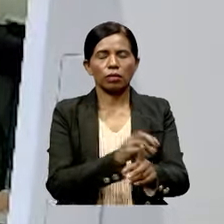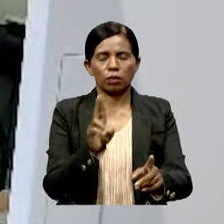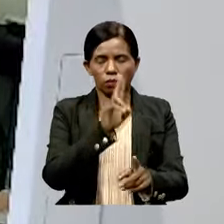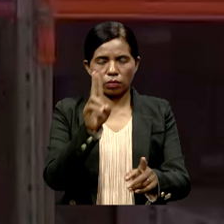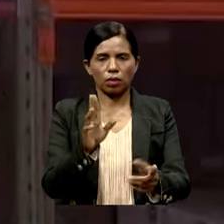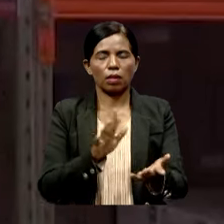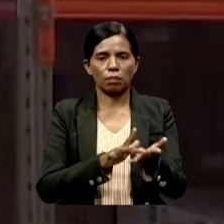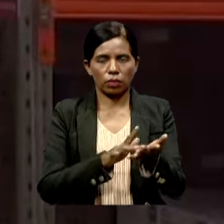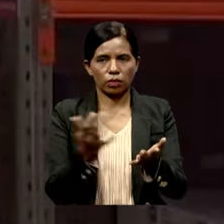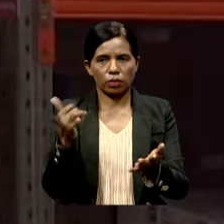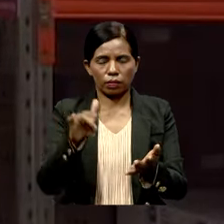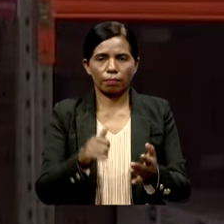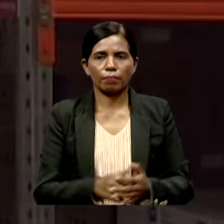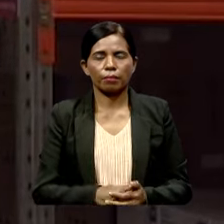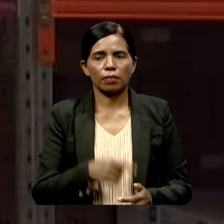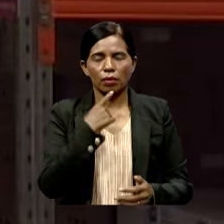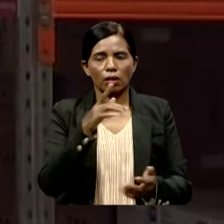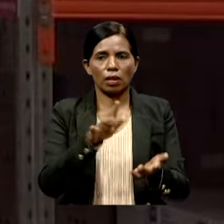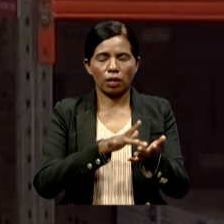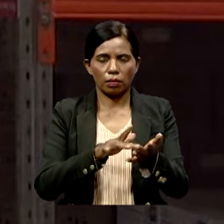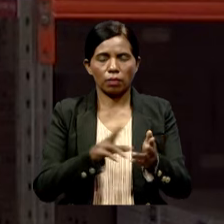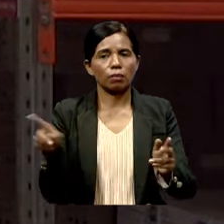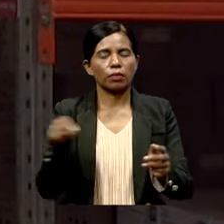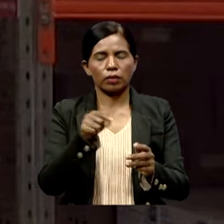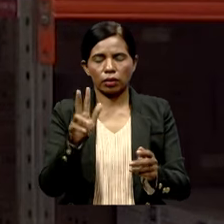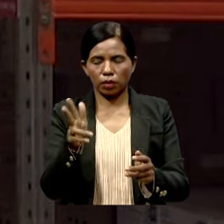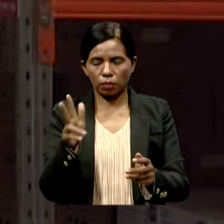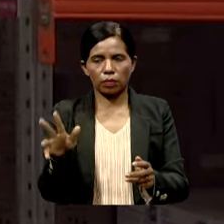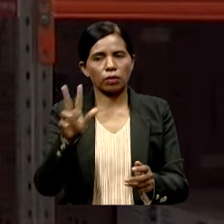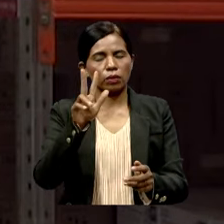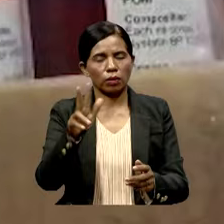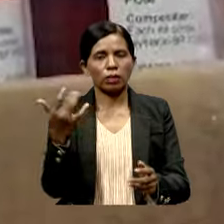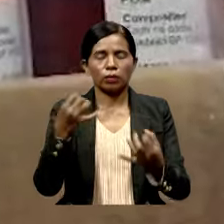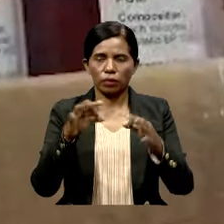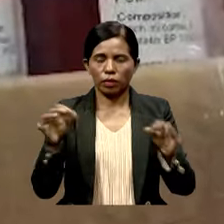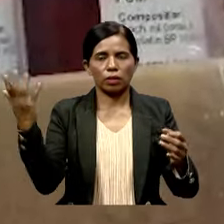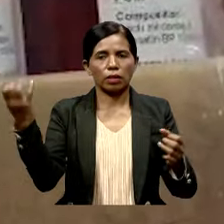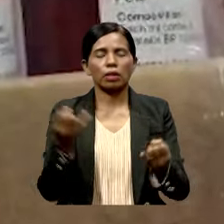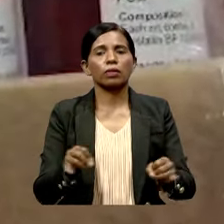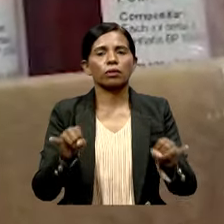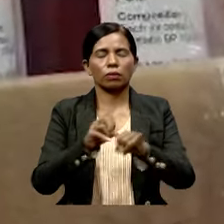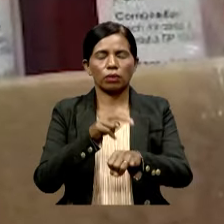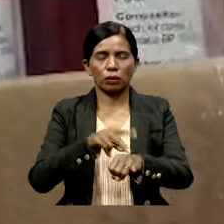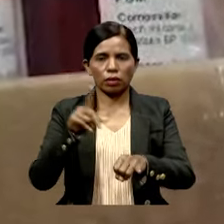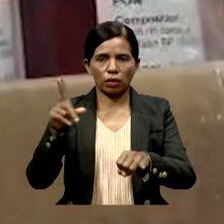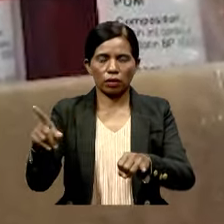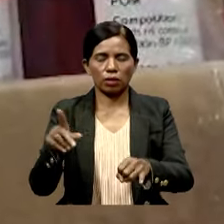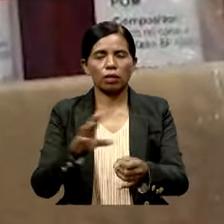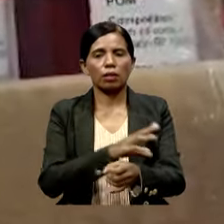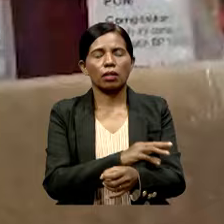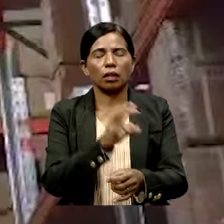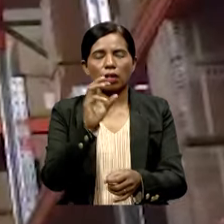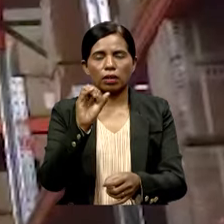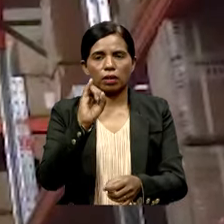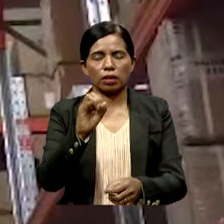ia moruk sirane. Joang kansi hatutan ai moruk persento tonu resentolu makhotu iha Instituto Nacional Farmasia Produto Medico Regional Baucau